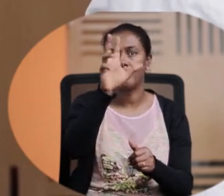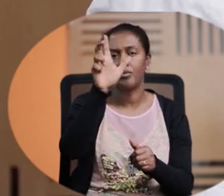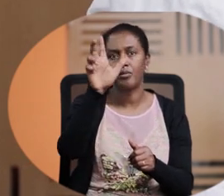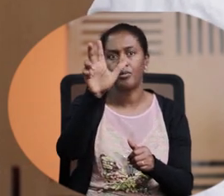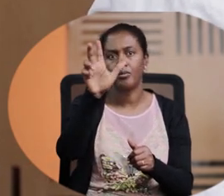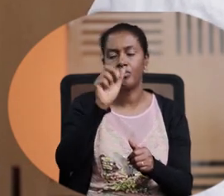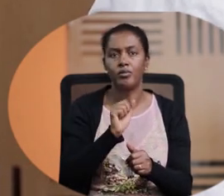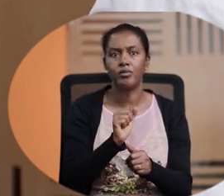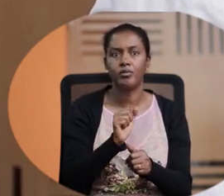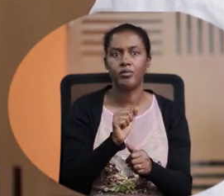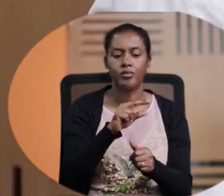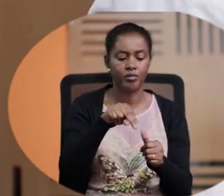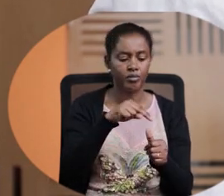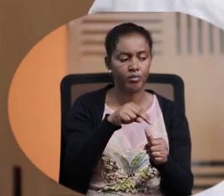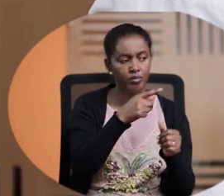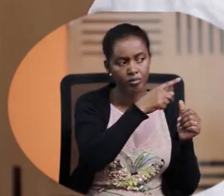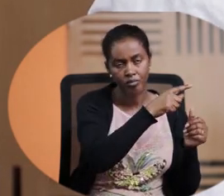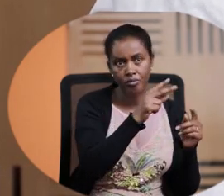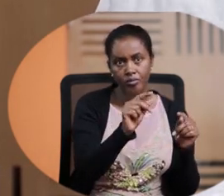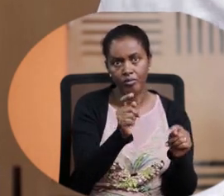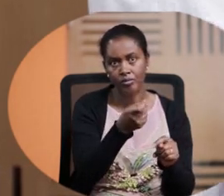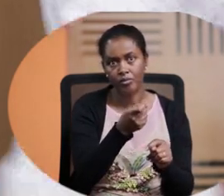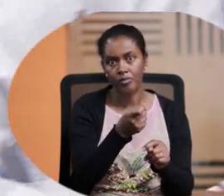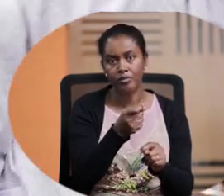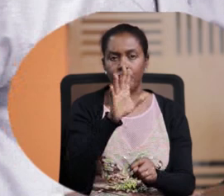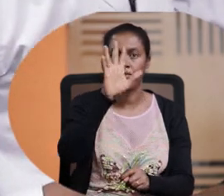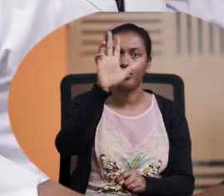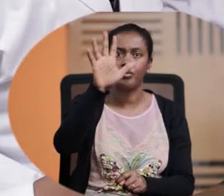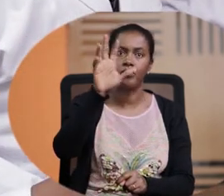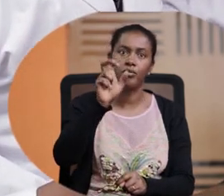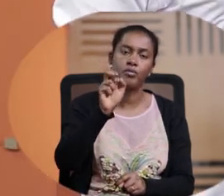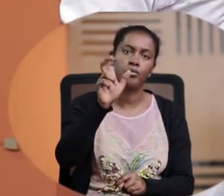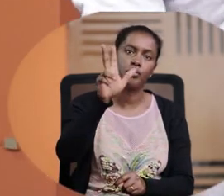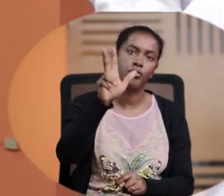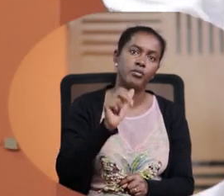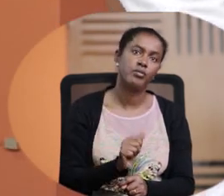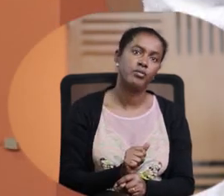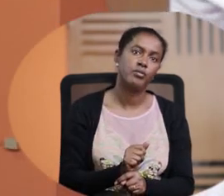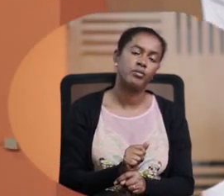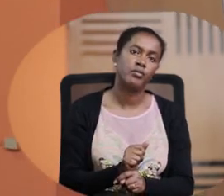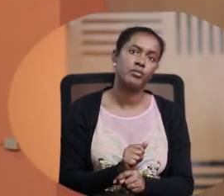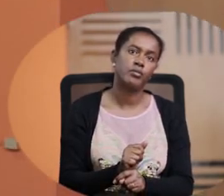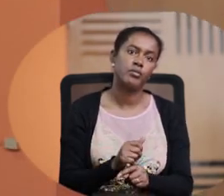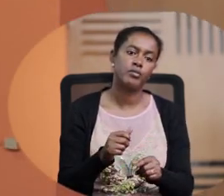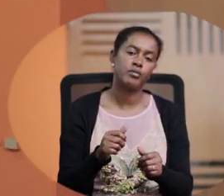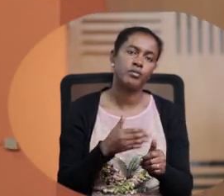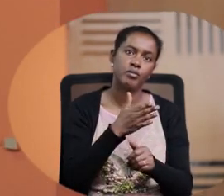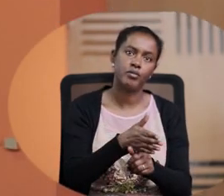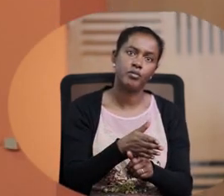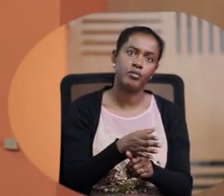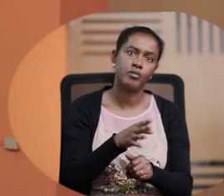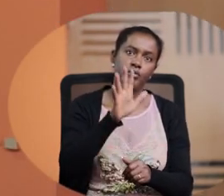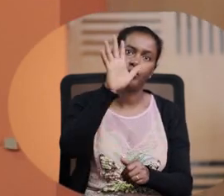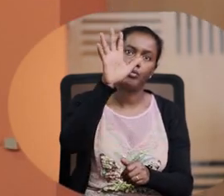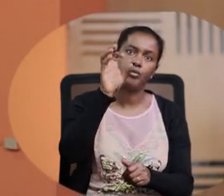shantami sadi fakenya nanno kana yote Shantami sadi asitin barrefan. Inni ti anejiru shantami sadi tane shantami